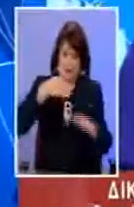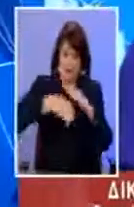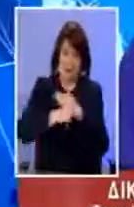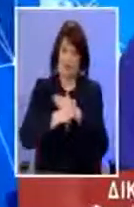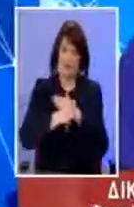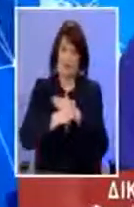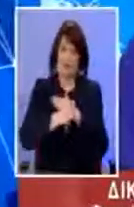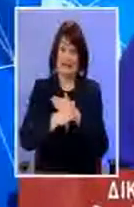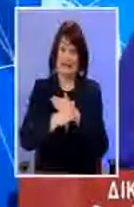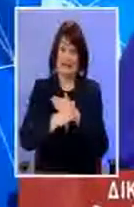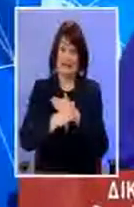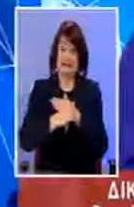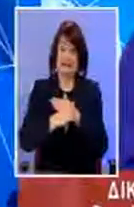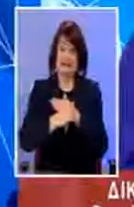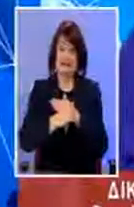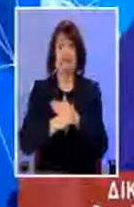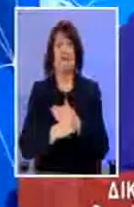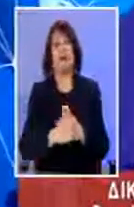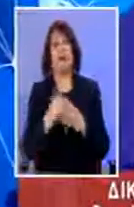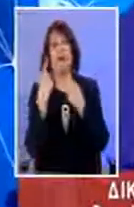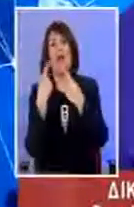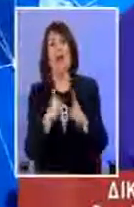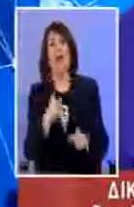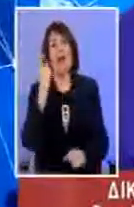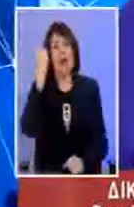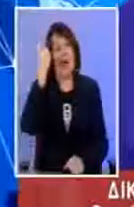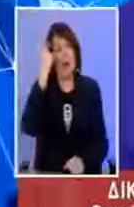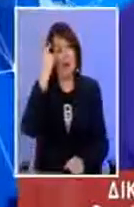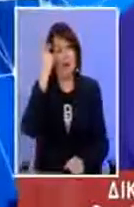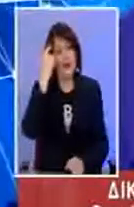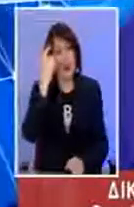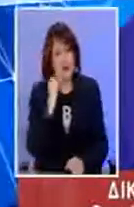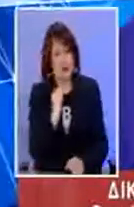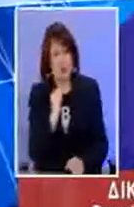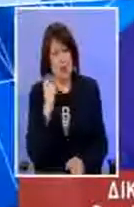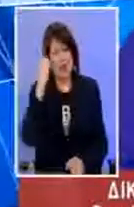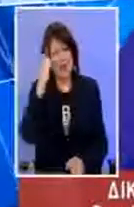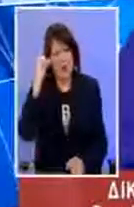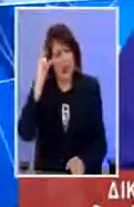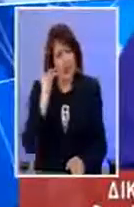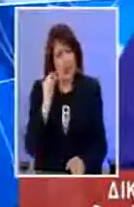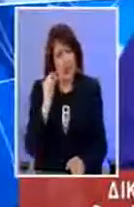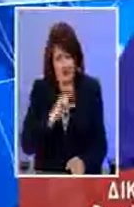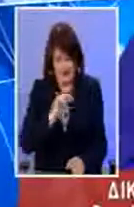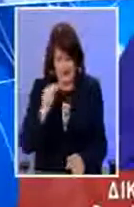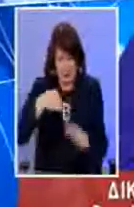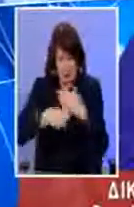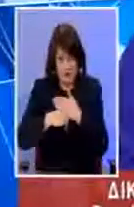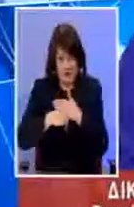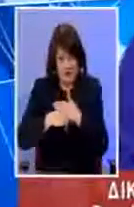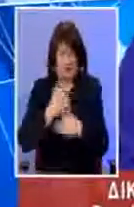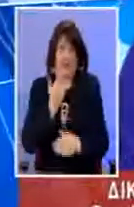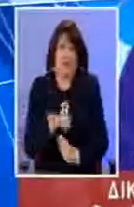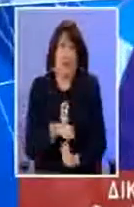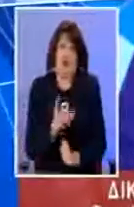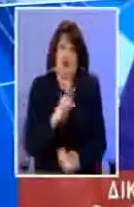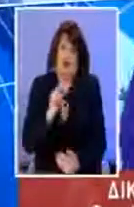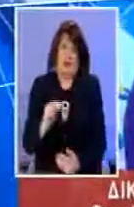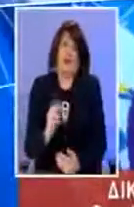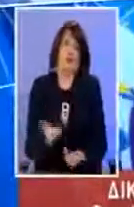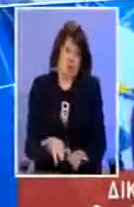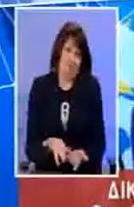με ένα IQ χ και ένα άτομο με ένα IQ το μισό από αυτό. Πώς θα γίνει. Δηλαδή θέλω να πω ότι πρέπει